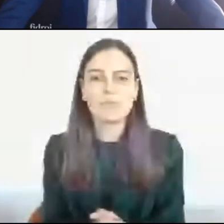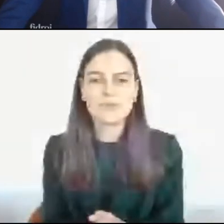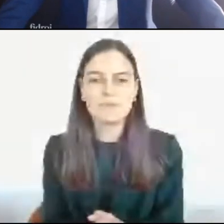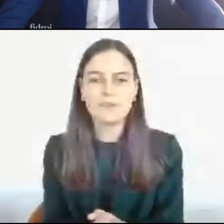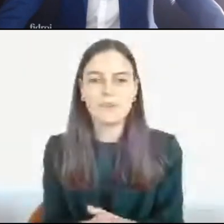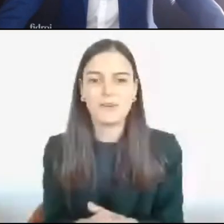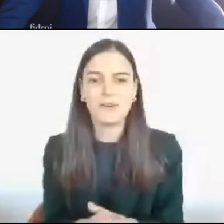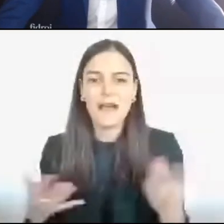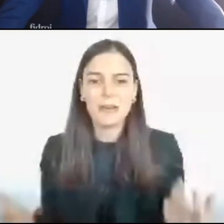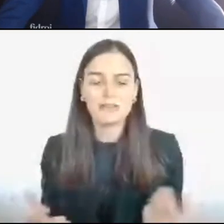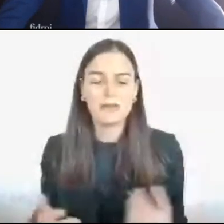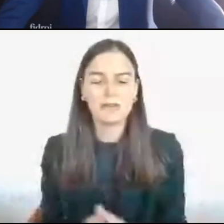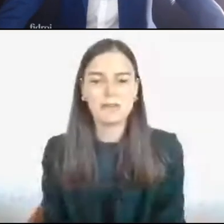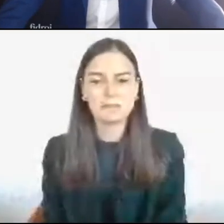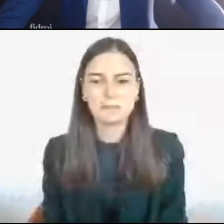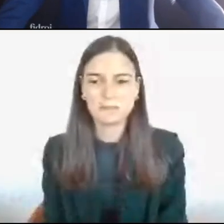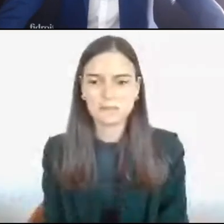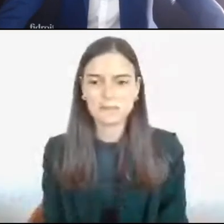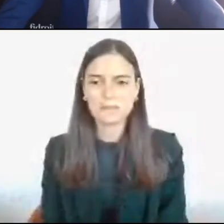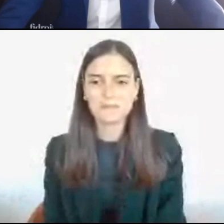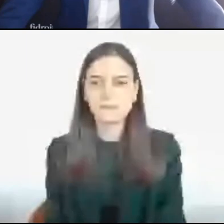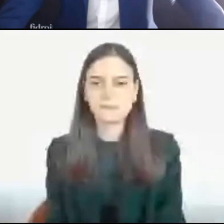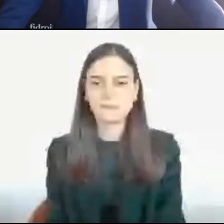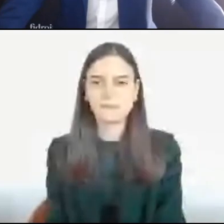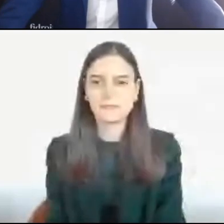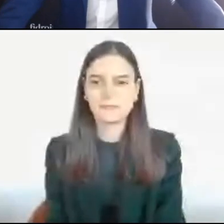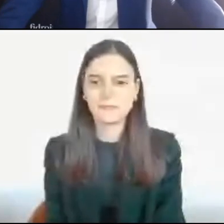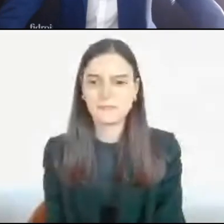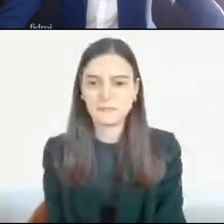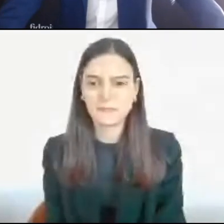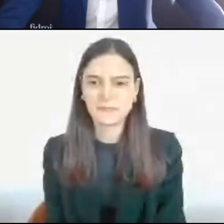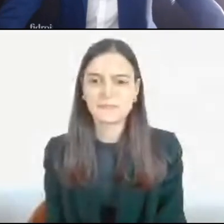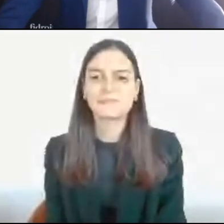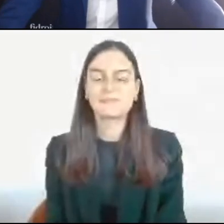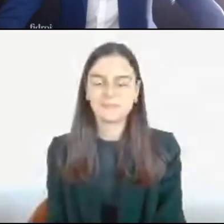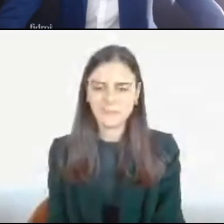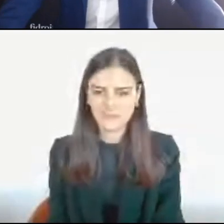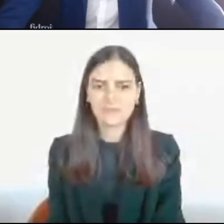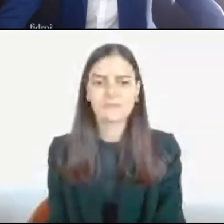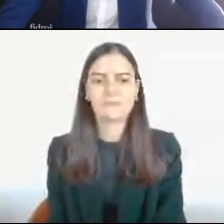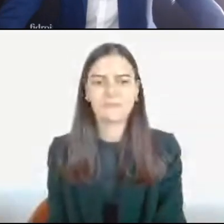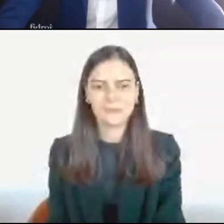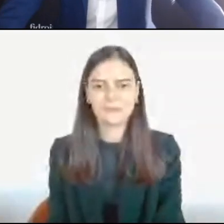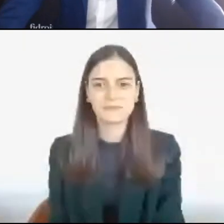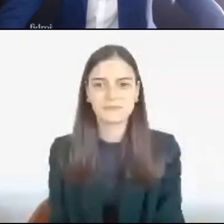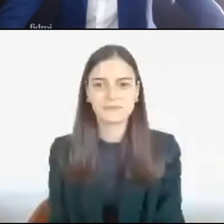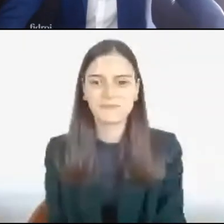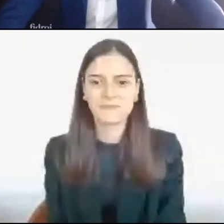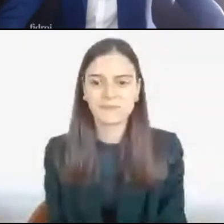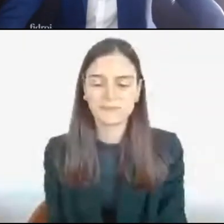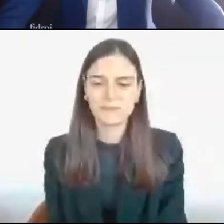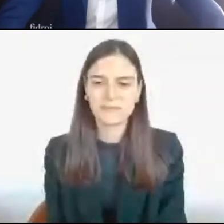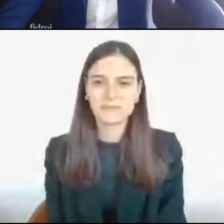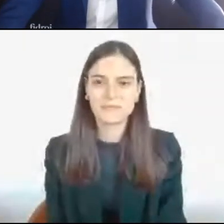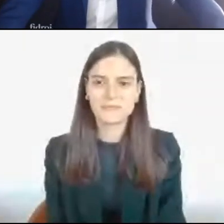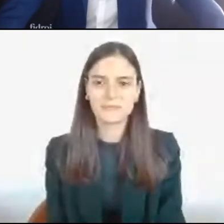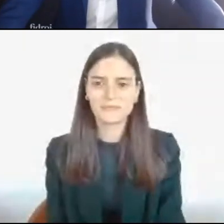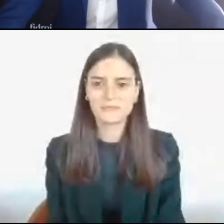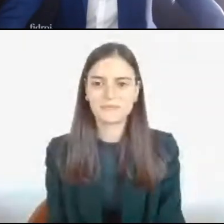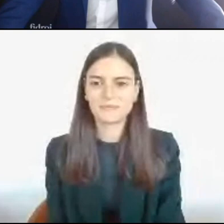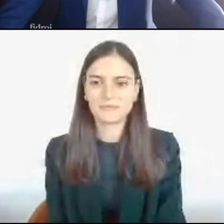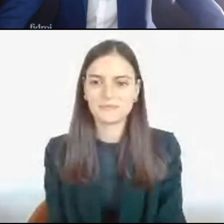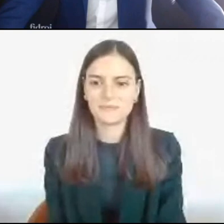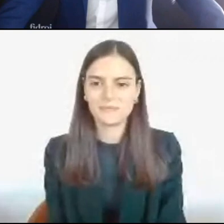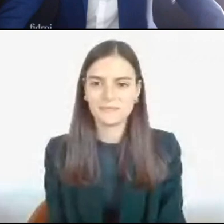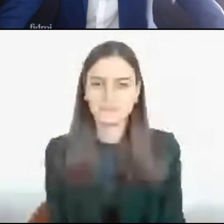seront possibles à mettre en œuvre. Donc, on l'a compris, manque à gagner significatif en termes de revenus. Il faut